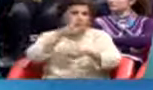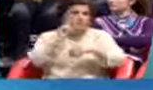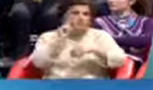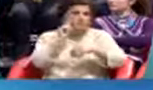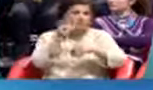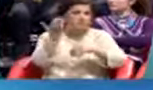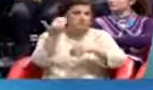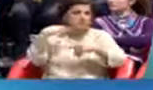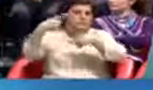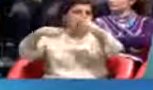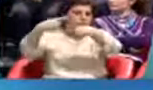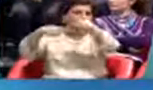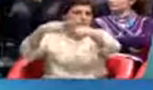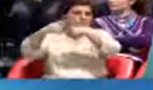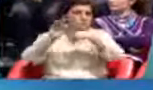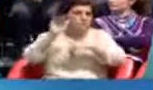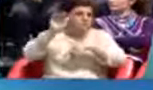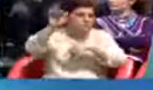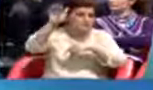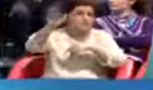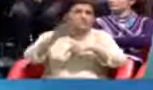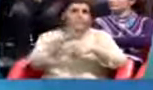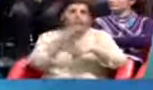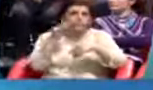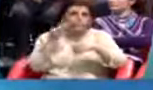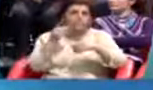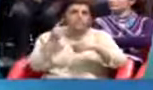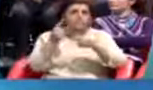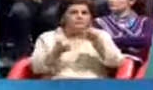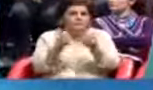gelecekte topluma kazandırırız. Üreten, mutlu olan bir toplum haline getiririz.